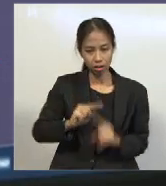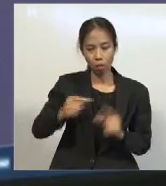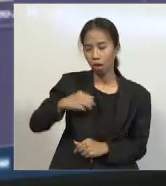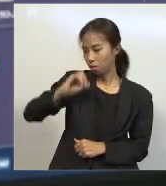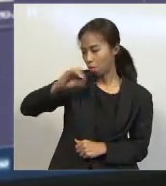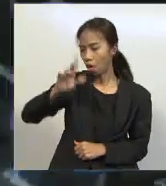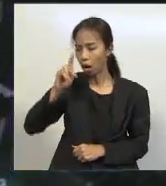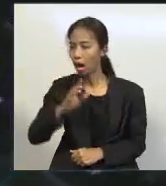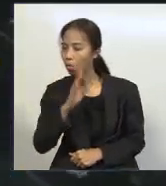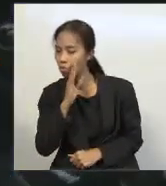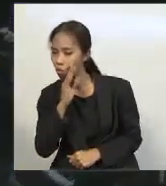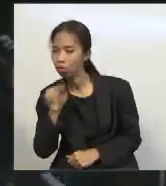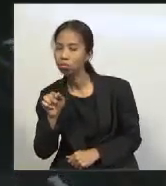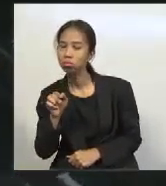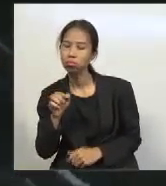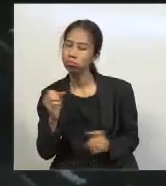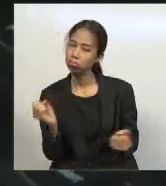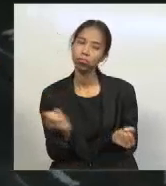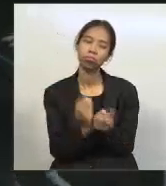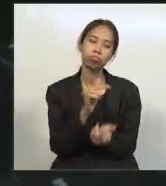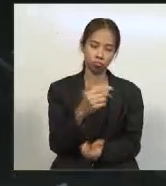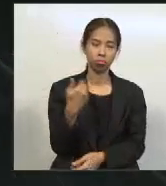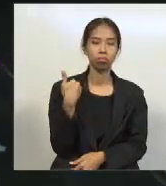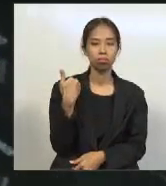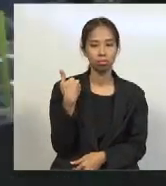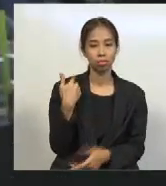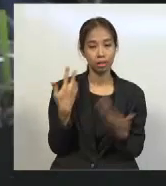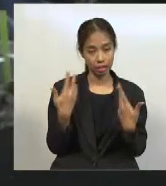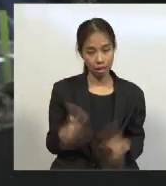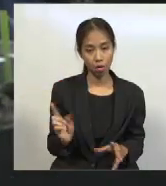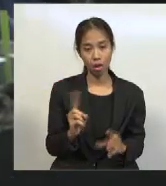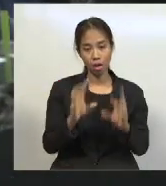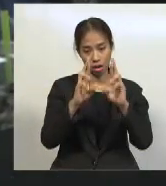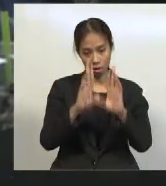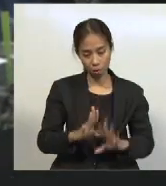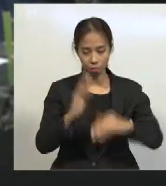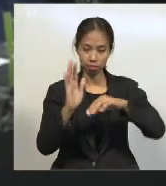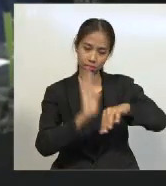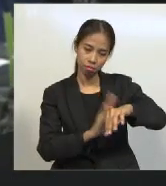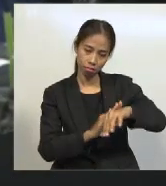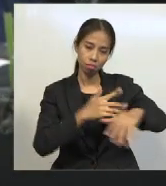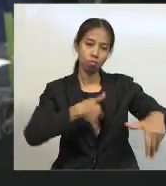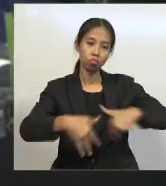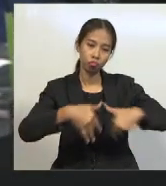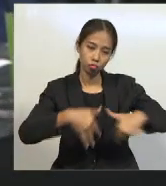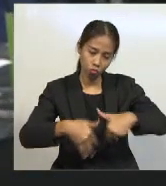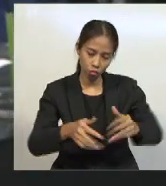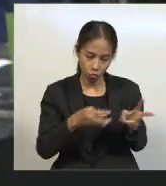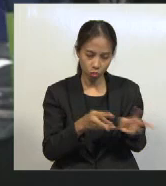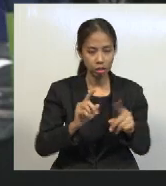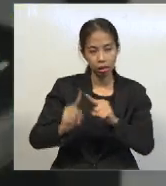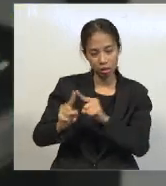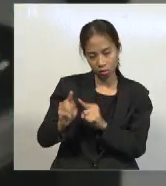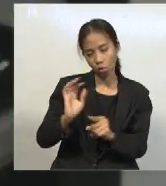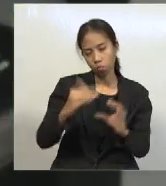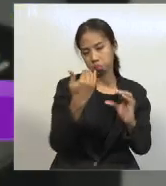ข่าวปลอมก็จะยิ่งเกิดผลเสียร้ายแรงตามมารวมไปถึงระบบที่จะสามารถแจ้งเตือนต่อประชาชนในทุกๆช่องทางอย่างร